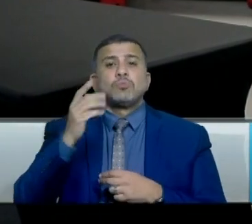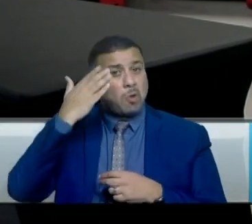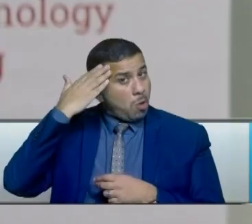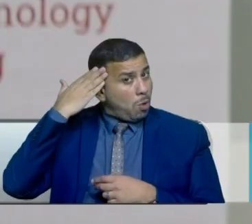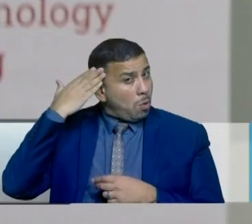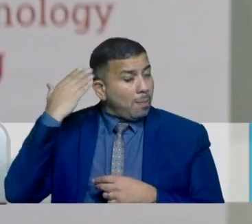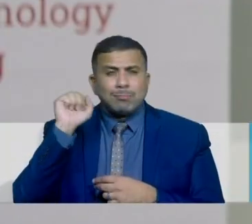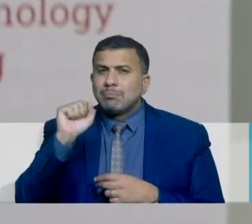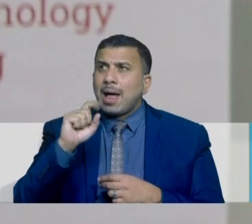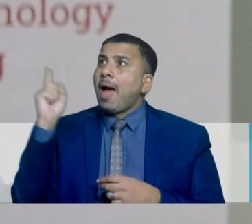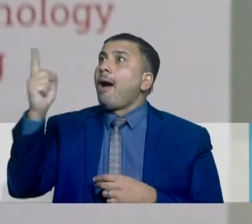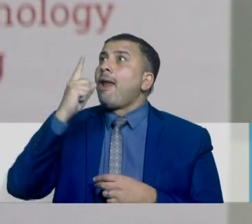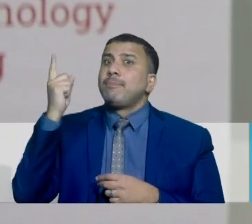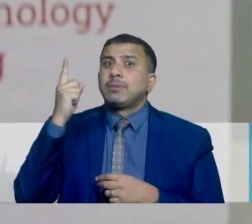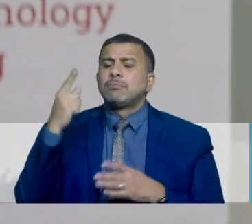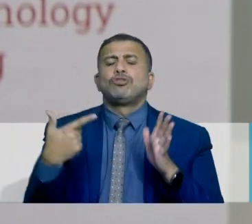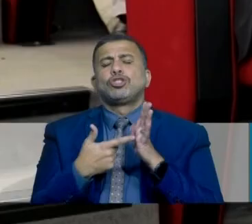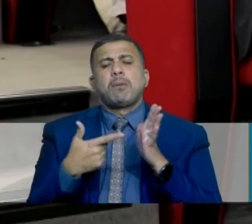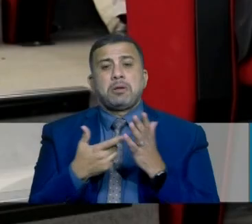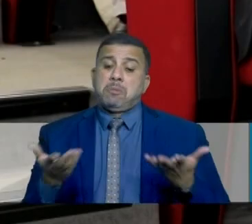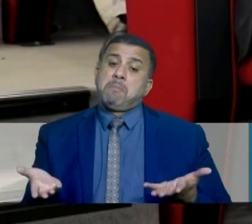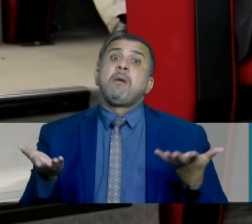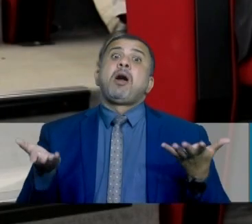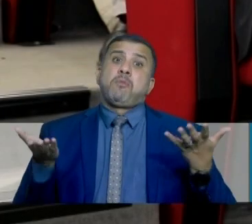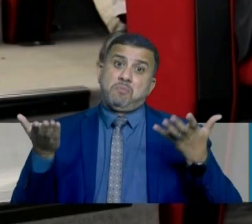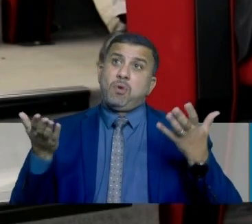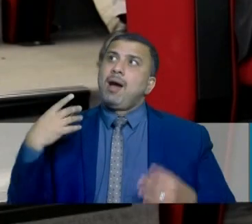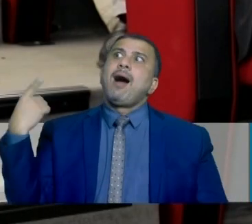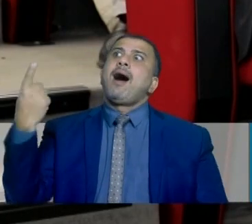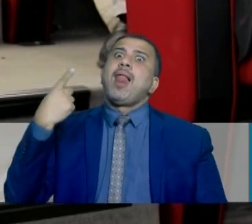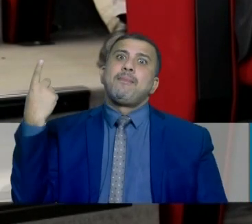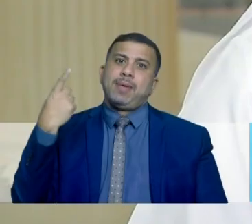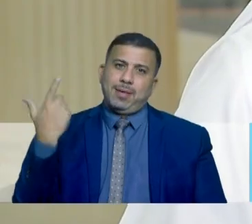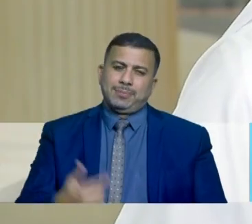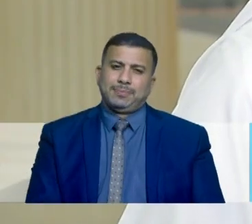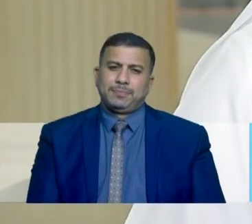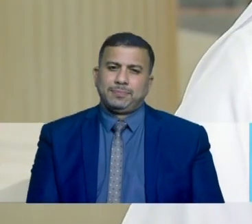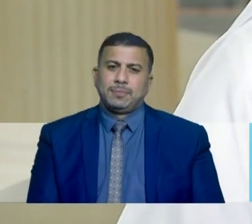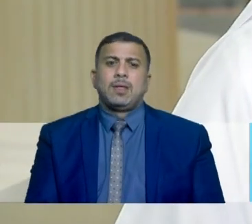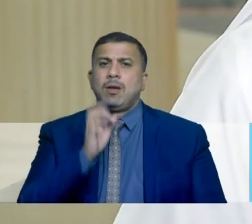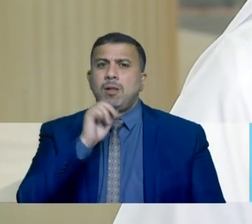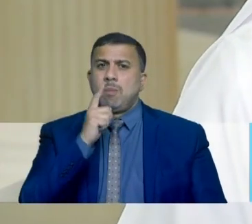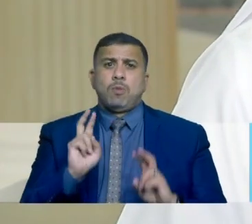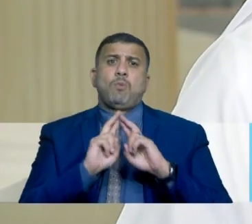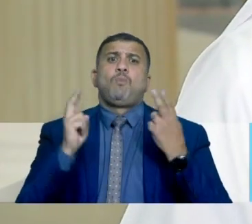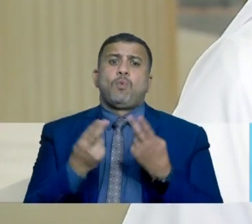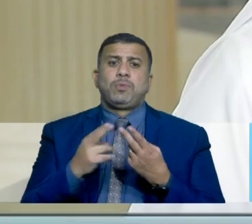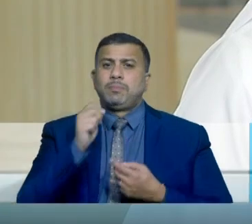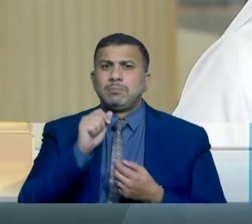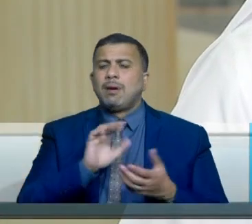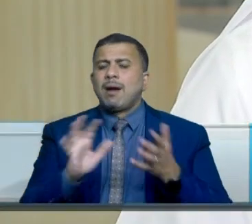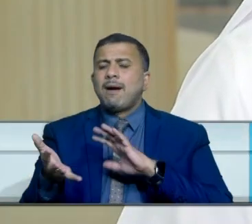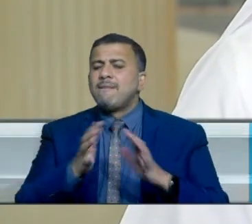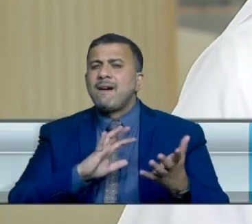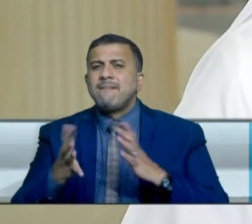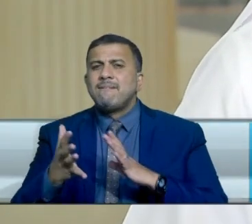خبراء عالميون من جامعات مرموقه عالميه موضوع هذا المؤتمر مهم جدا ويتطرق الى كيفيه